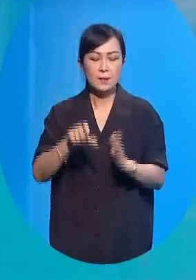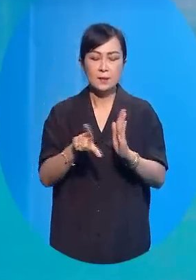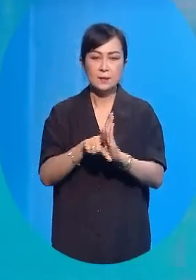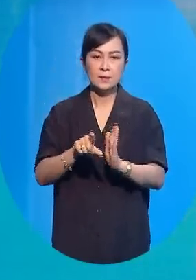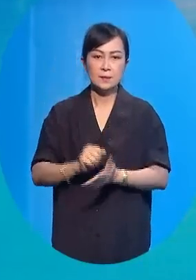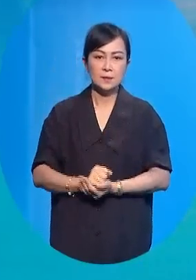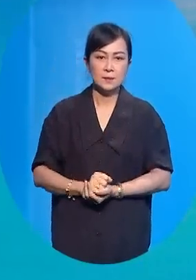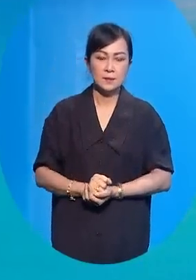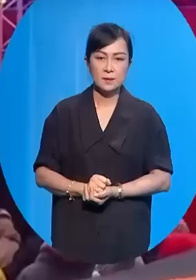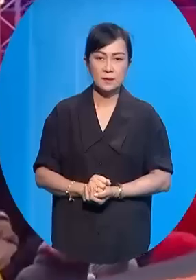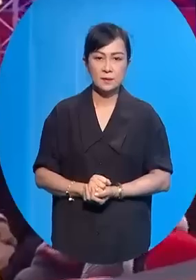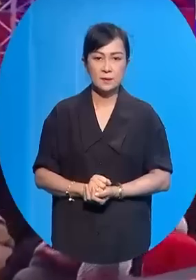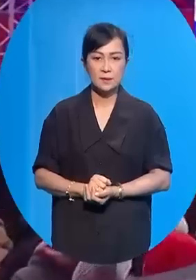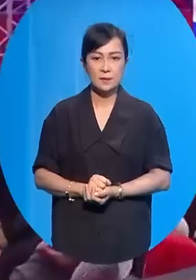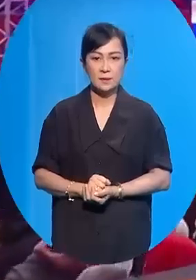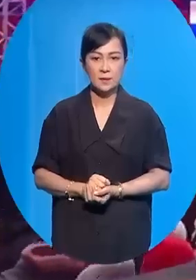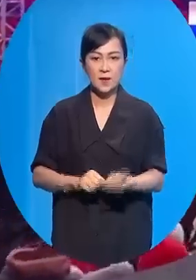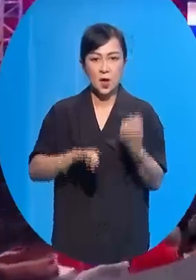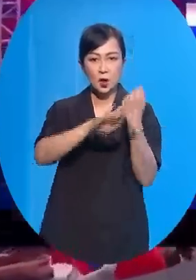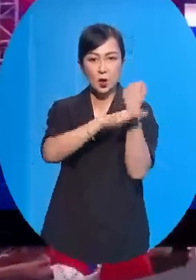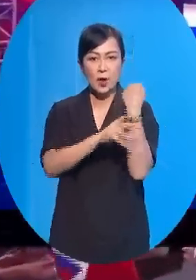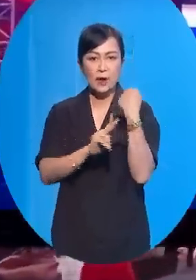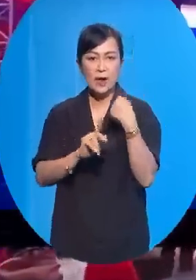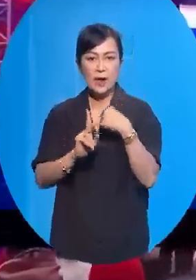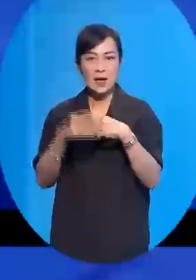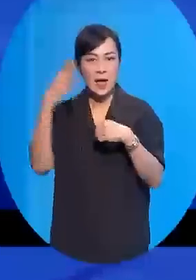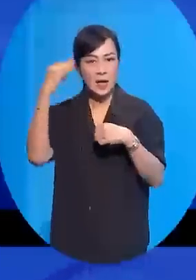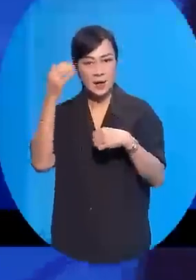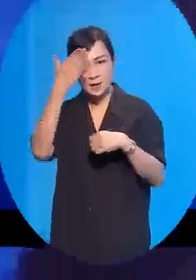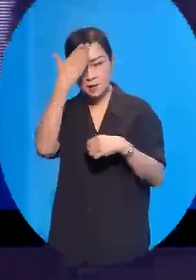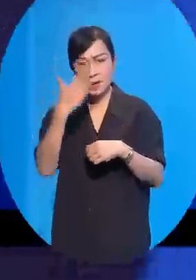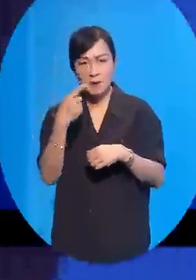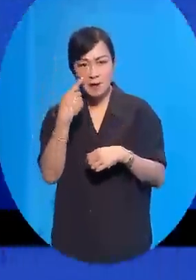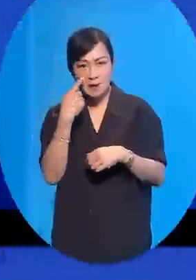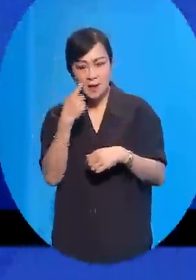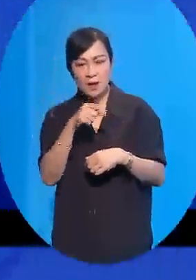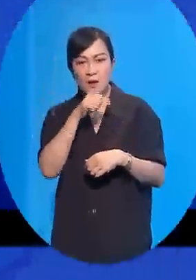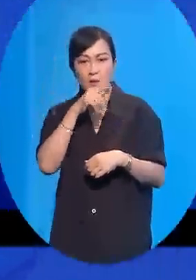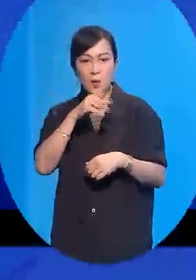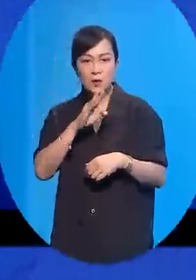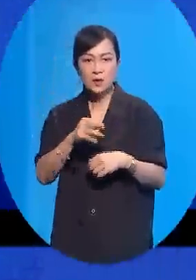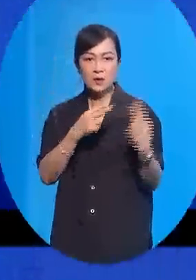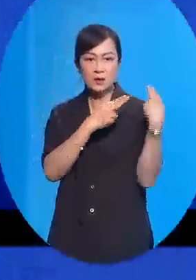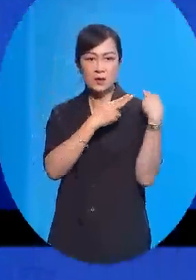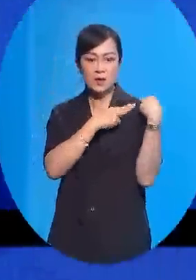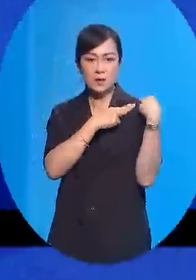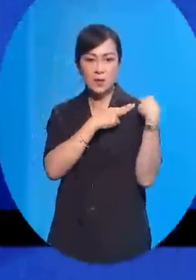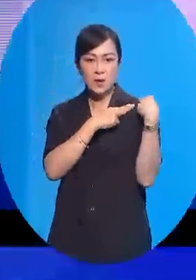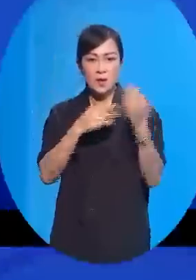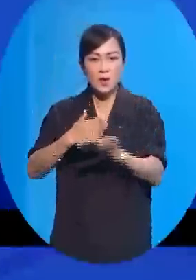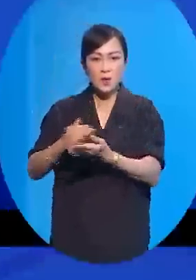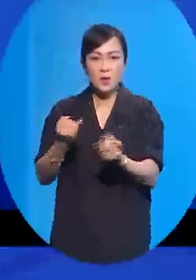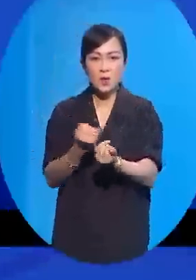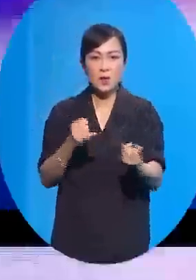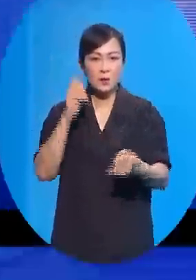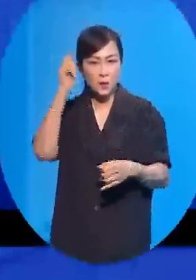lý tòa án ở La hây Hà Lan cho biết có bằng chứng cho thấy Tổng thống Putin chịu trách nhiệm cho hành vi trục xuất